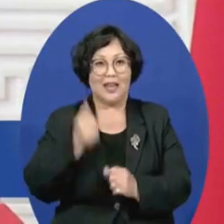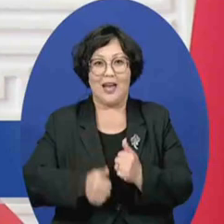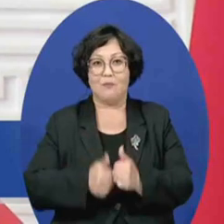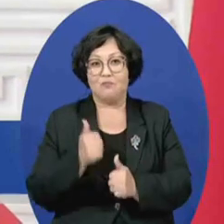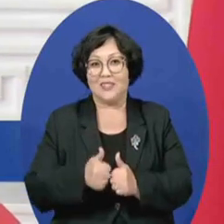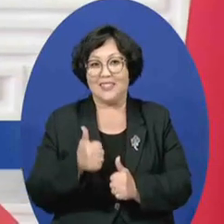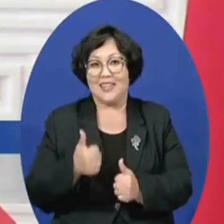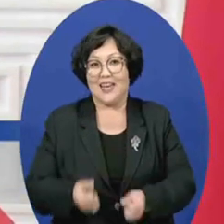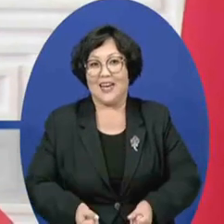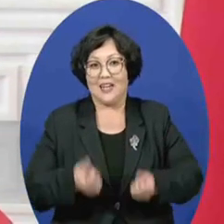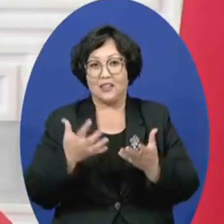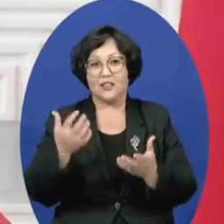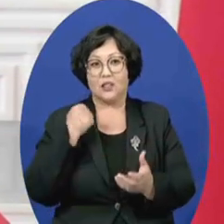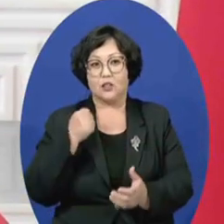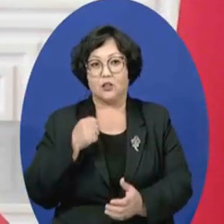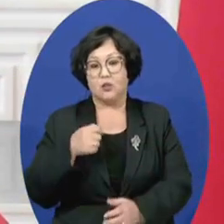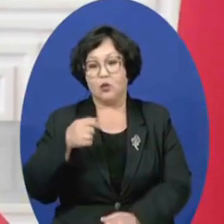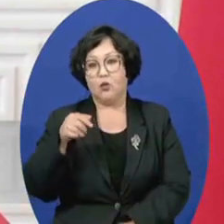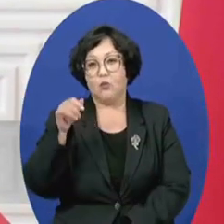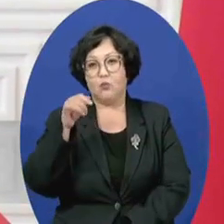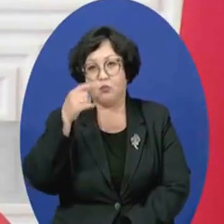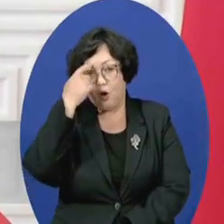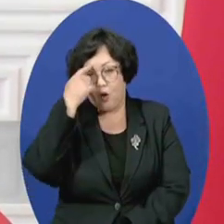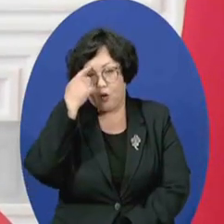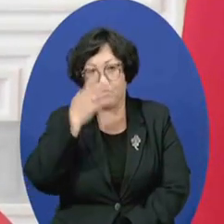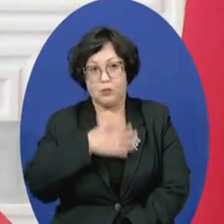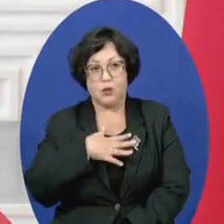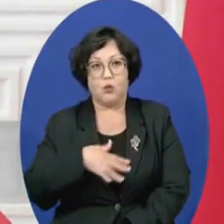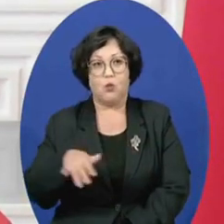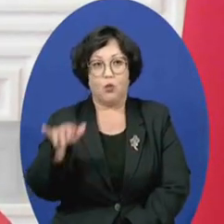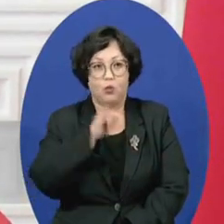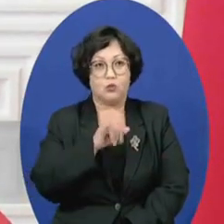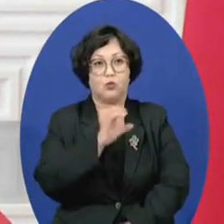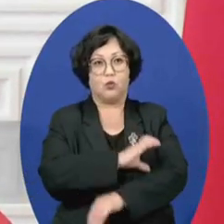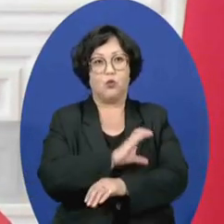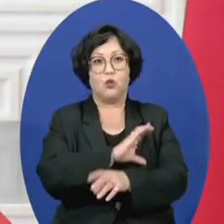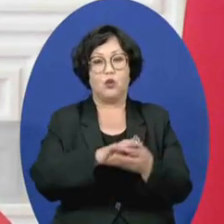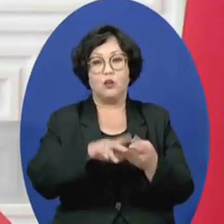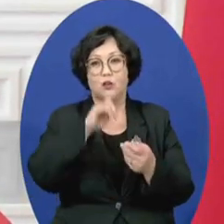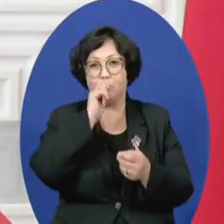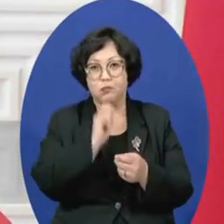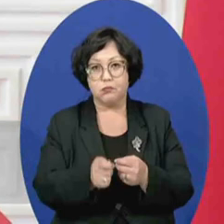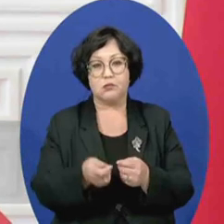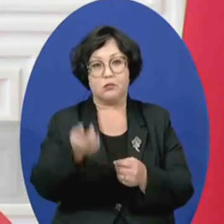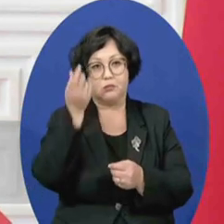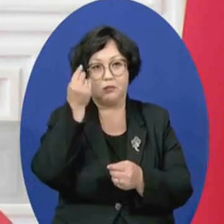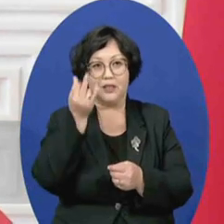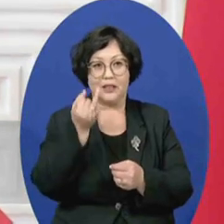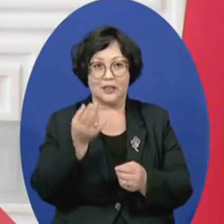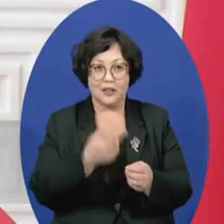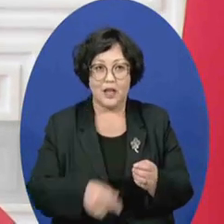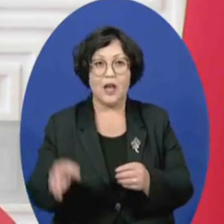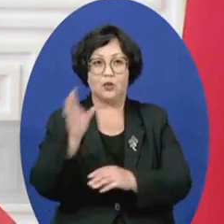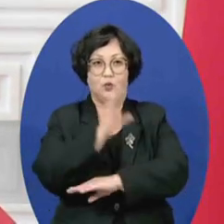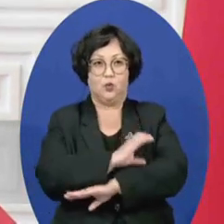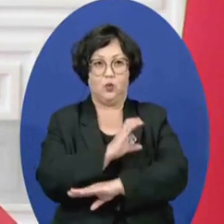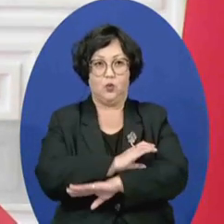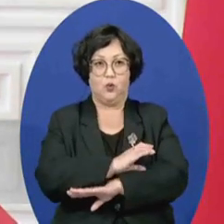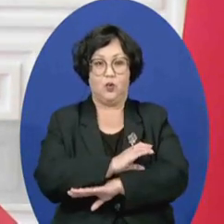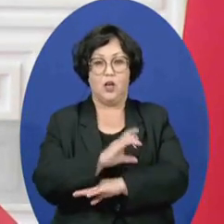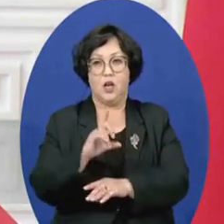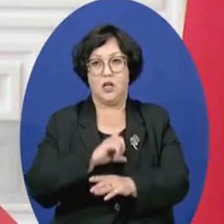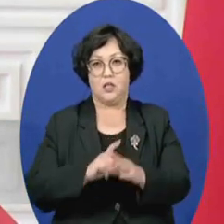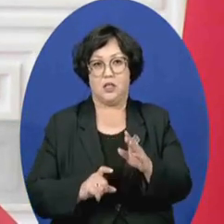гаргаж чадах юм бол энэ одоо дотоодын сургуулиудын тэтгэлэг хөтөлбөрт сургаад за энэ тэтгэлэг хөтөлбөрийн хүрээнд нөгөө ихтэй сургууль тухайн тэр одоо